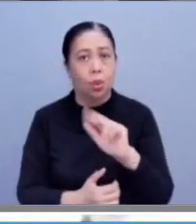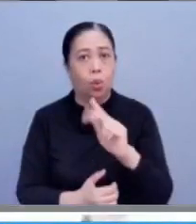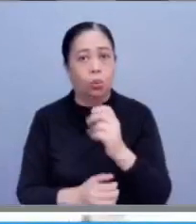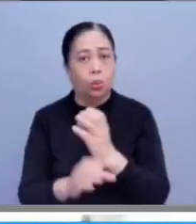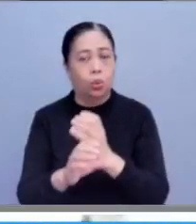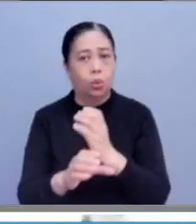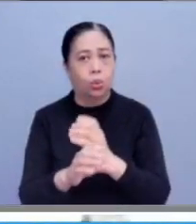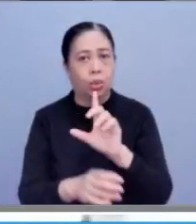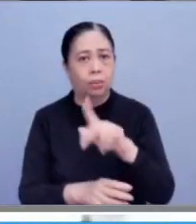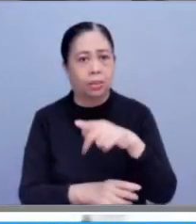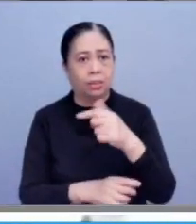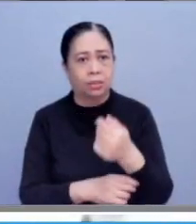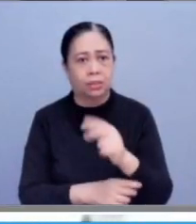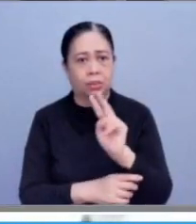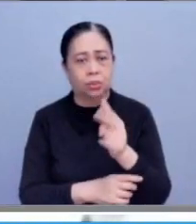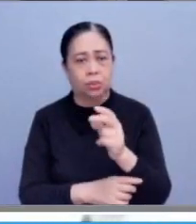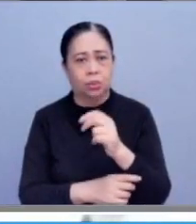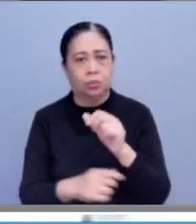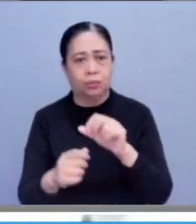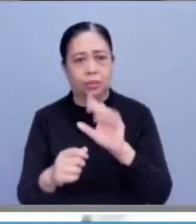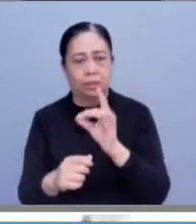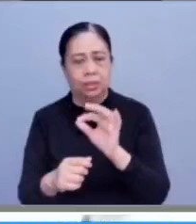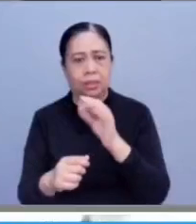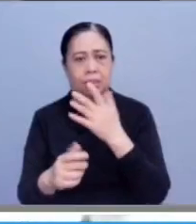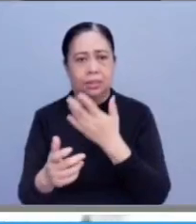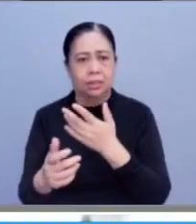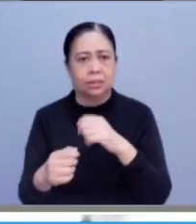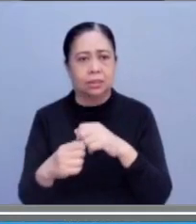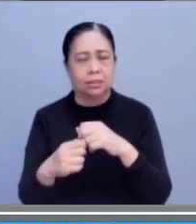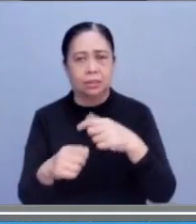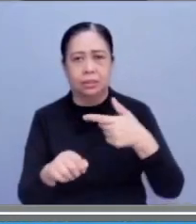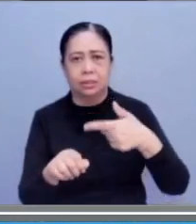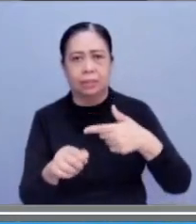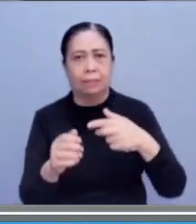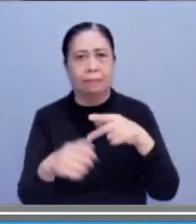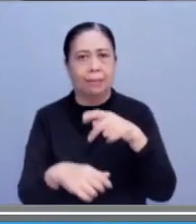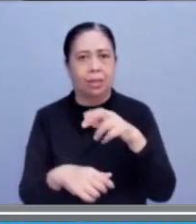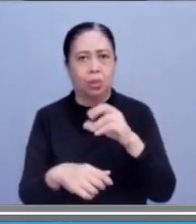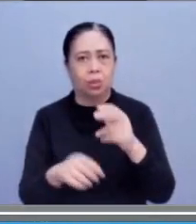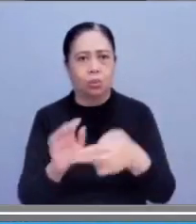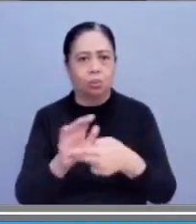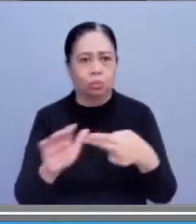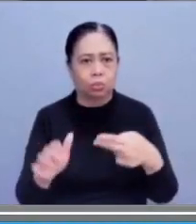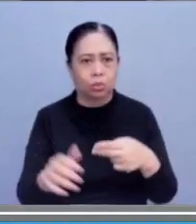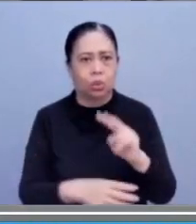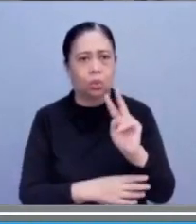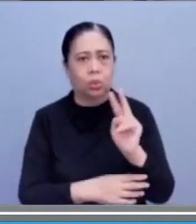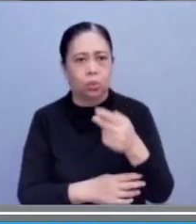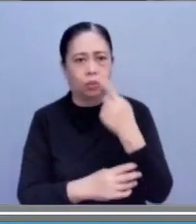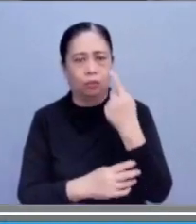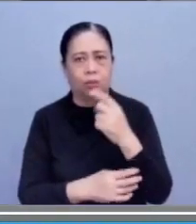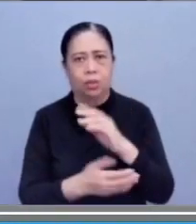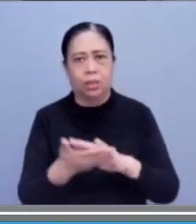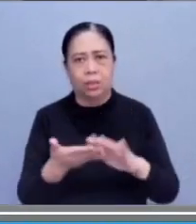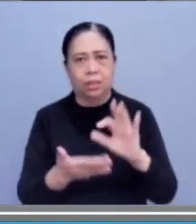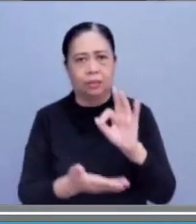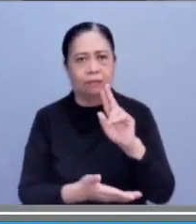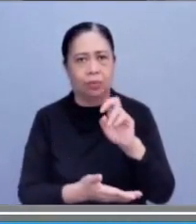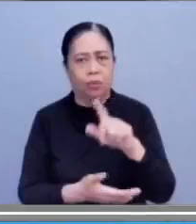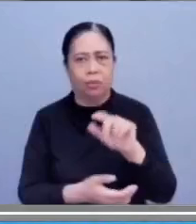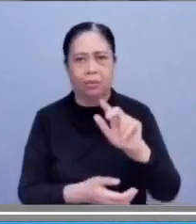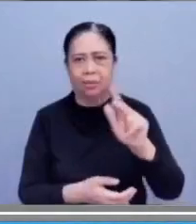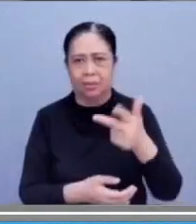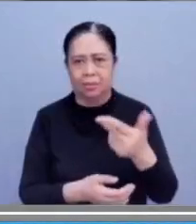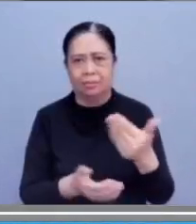Cent ang itinaas sa kada litro ng Petron Php kada litro naman sa clean fuel Yan na po ang pangatlong sunod na